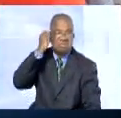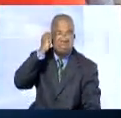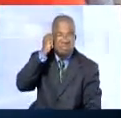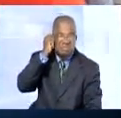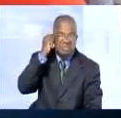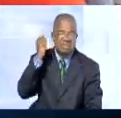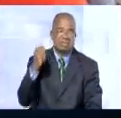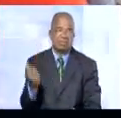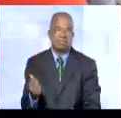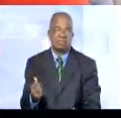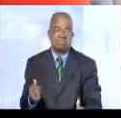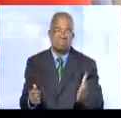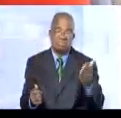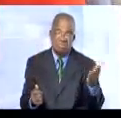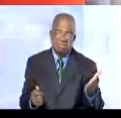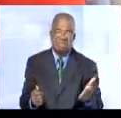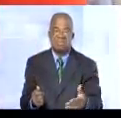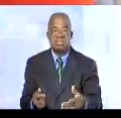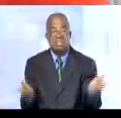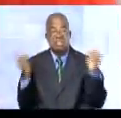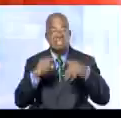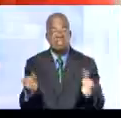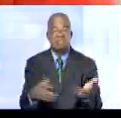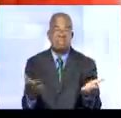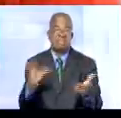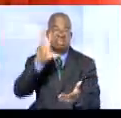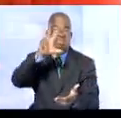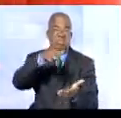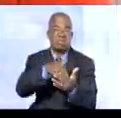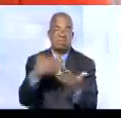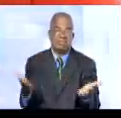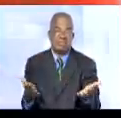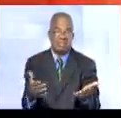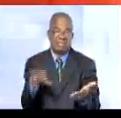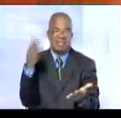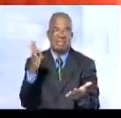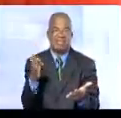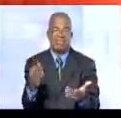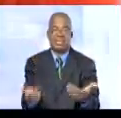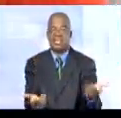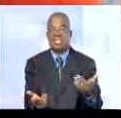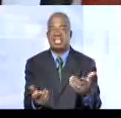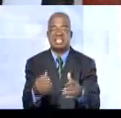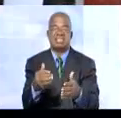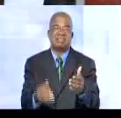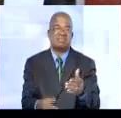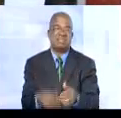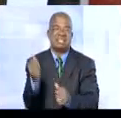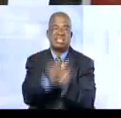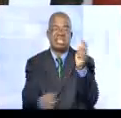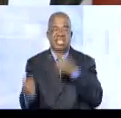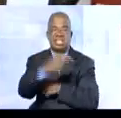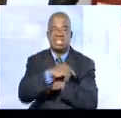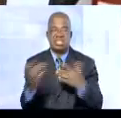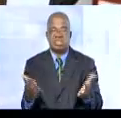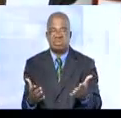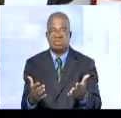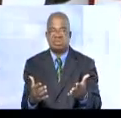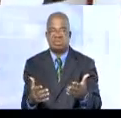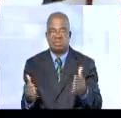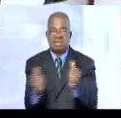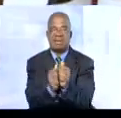environ en moyenne 3 000 francs par jour. Quand je paye ma maison, je paye les petites courses des études et autres, là, il ne reste pratiquement plus rien. Marie-Noël a plus de